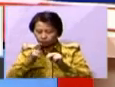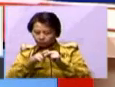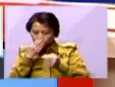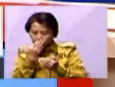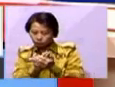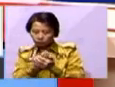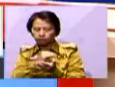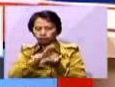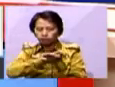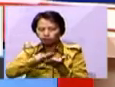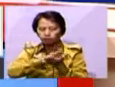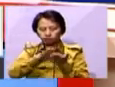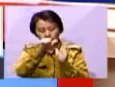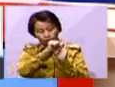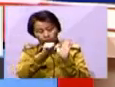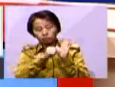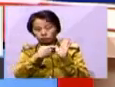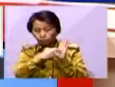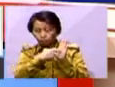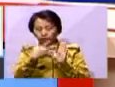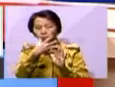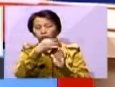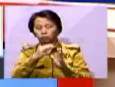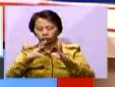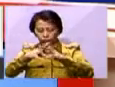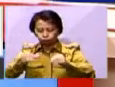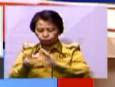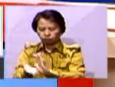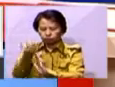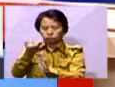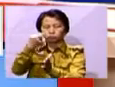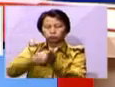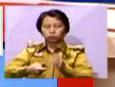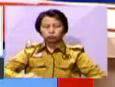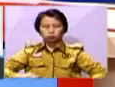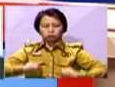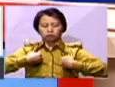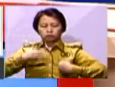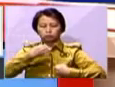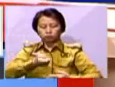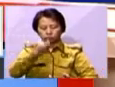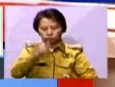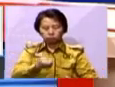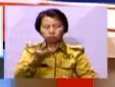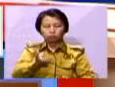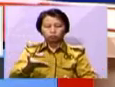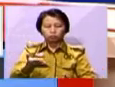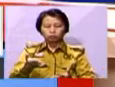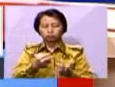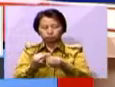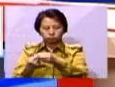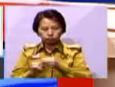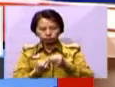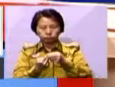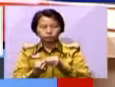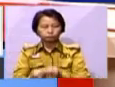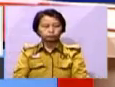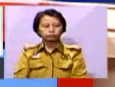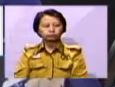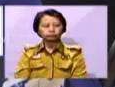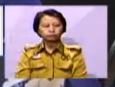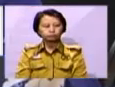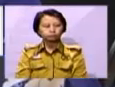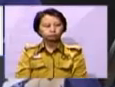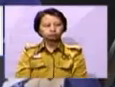dan memperkemas akta berkenaan sekaligus menangani kenaikan kos sara hidup dan harga barang secara bersepadu.